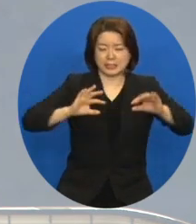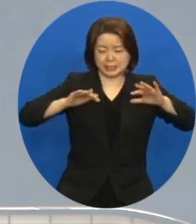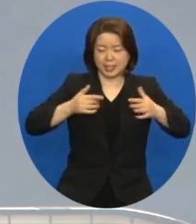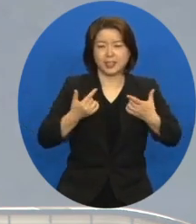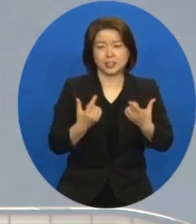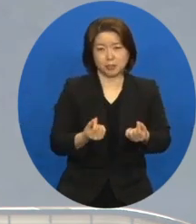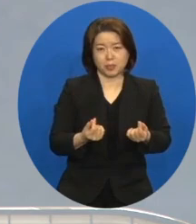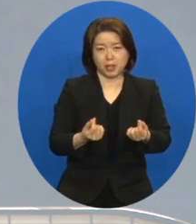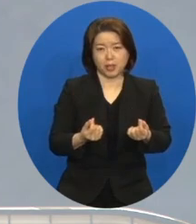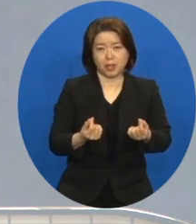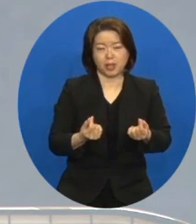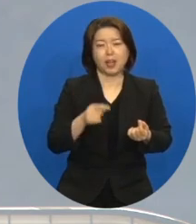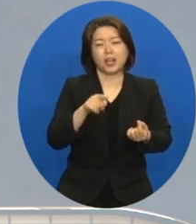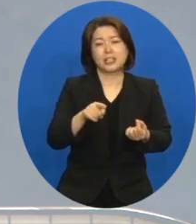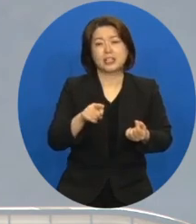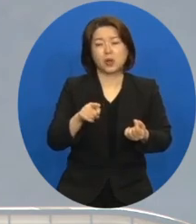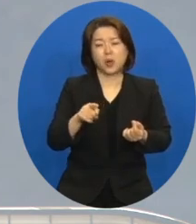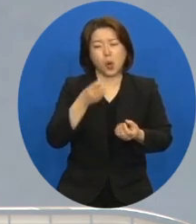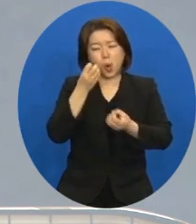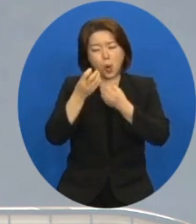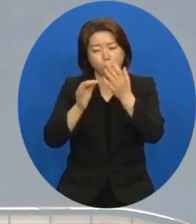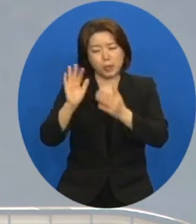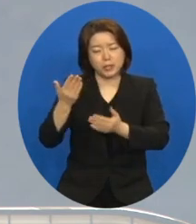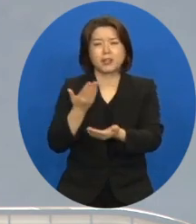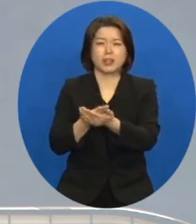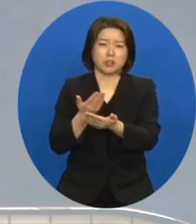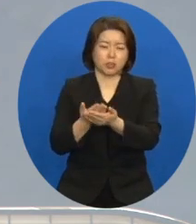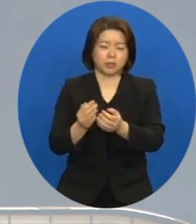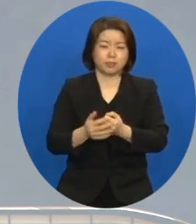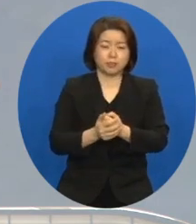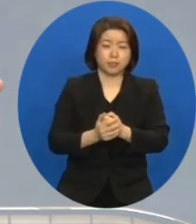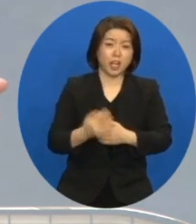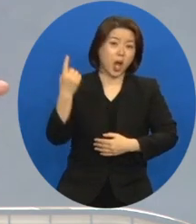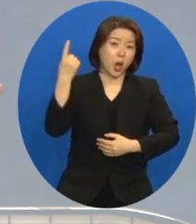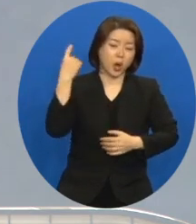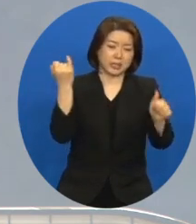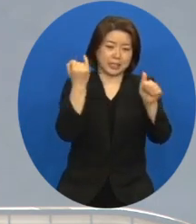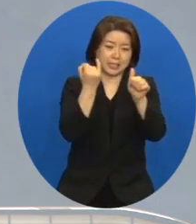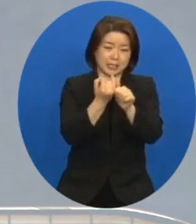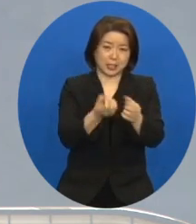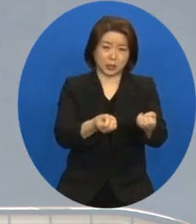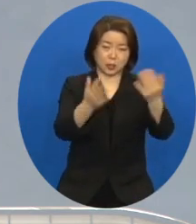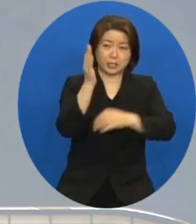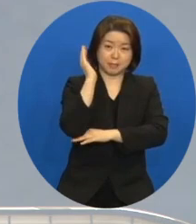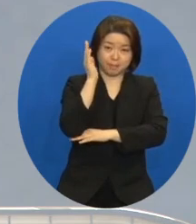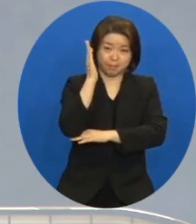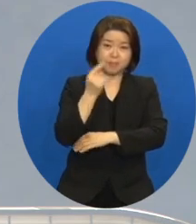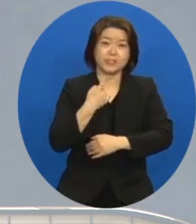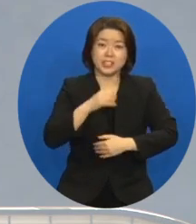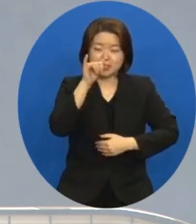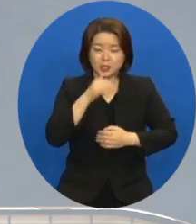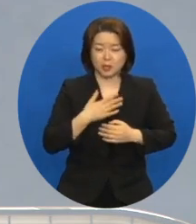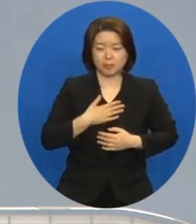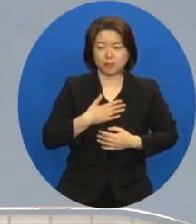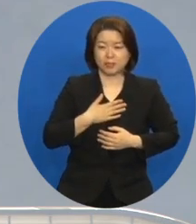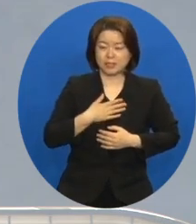그렇게 되게 해주세요. 어제도 제가 결혼식 주례를 했는데 제가 주례한